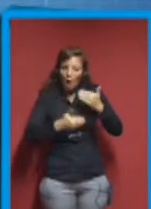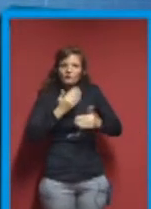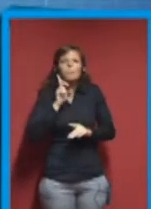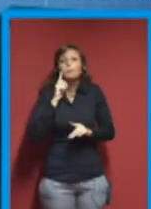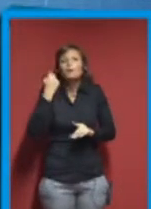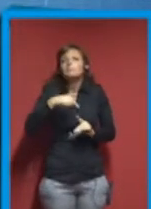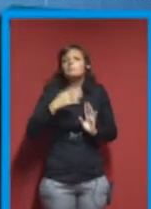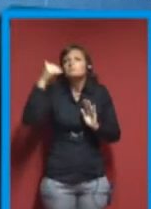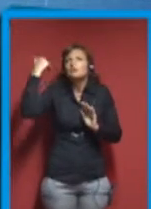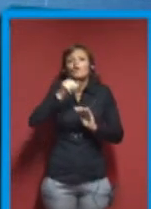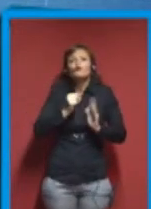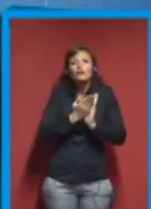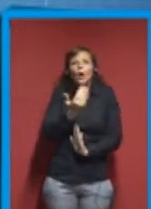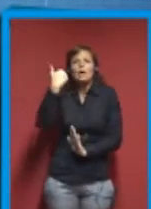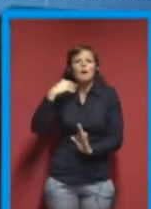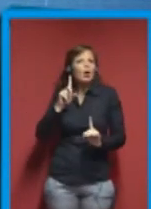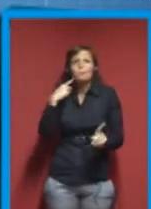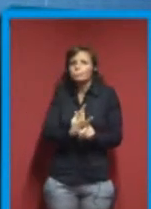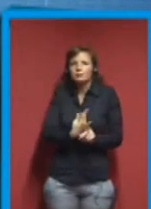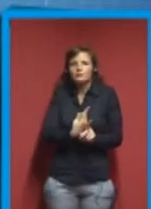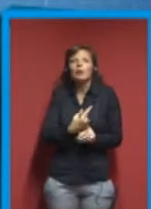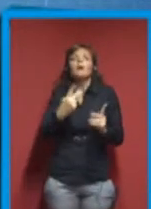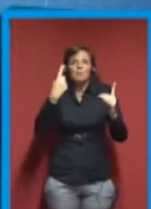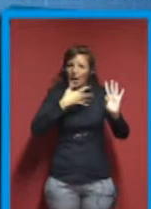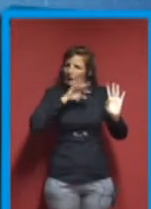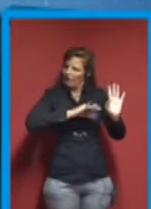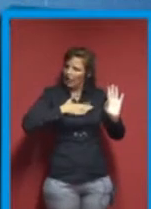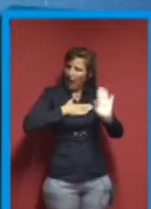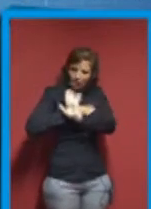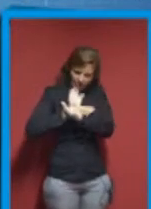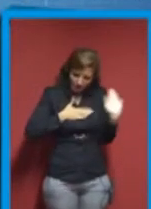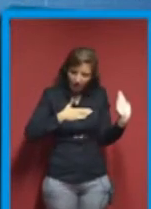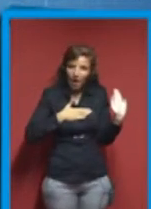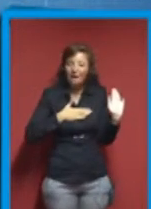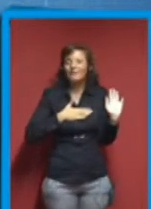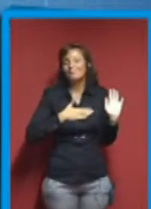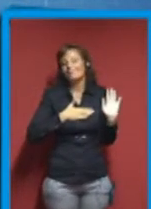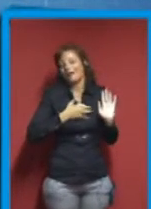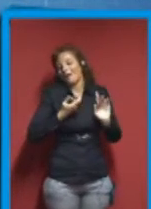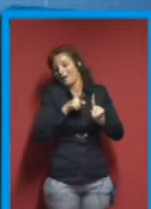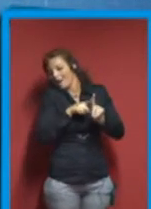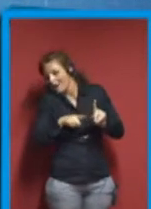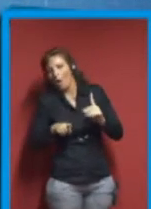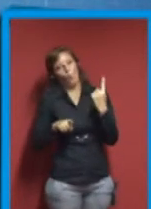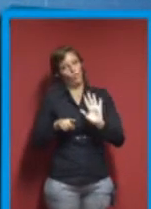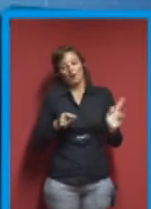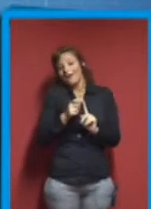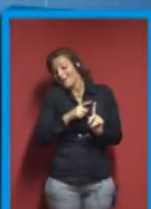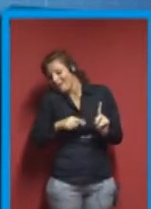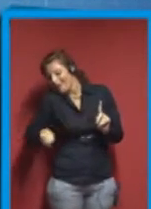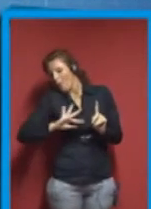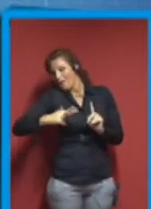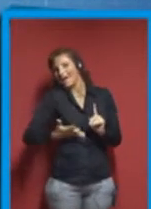100 anni fa, cose interessanti per noi, però abbiamo anche un'altra fase che io chiamo la